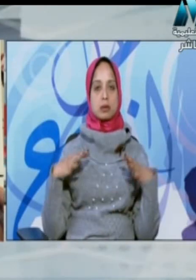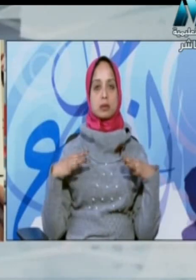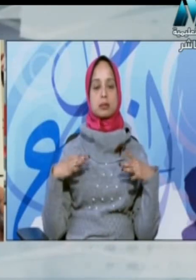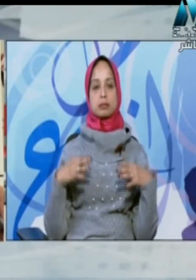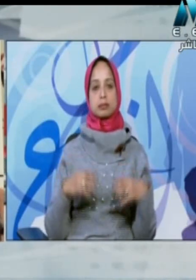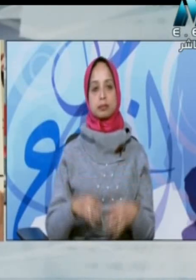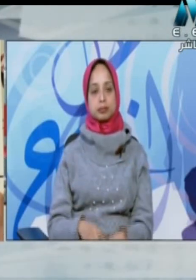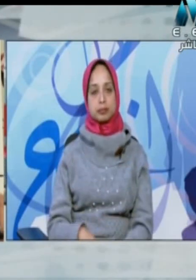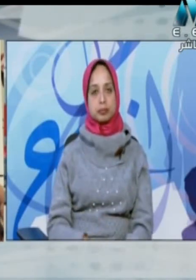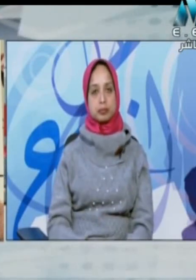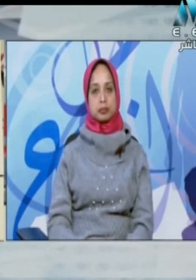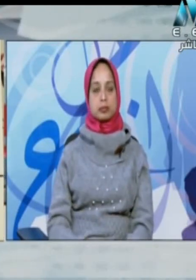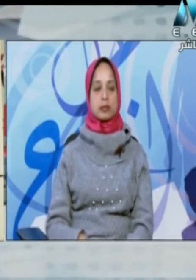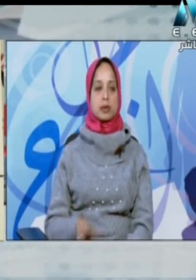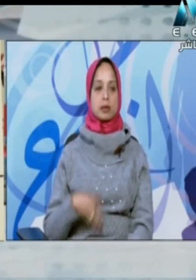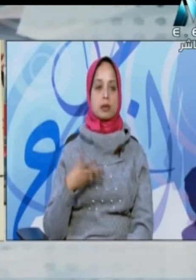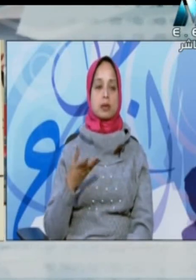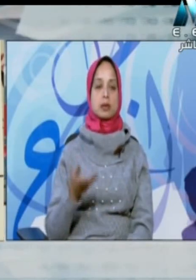طلب